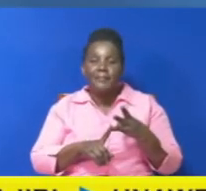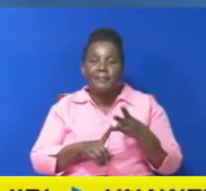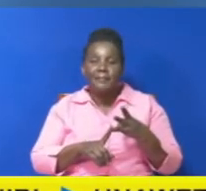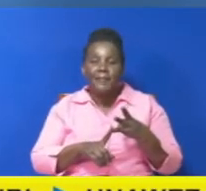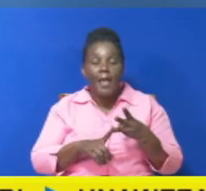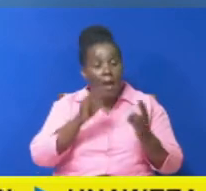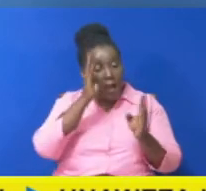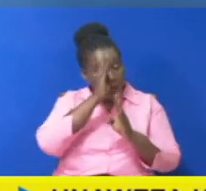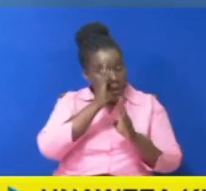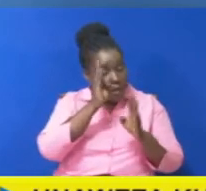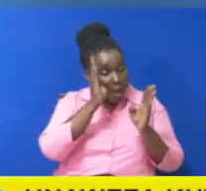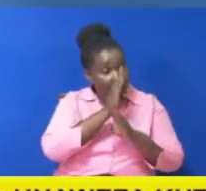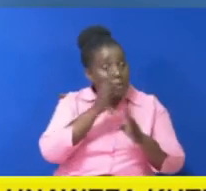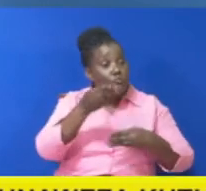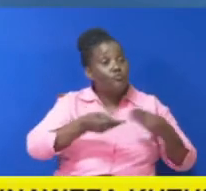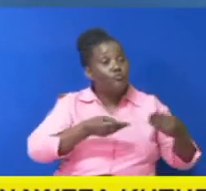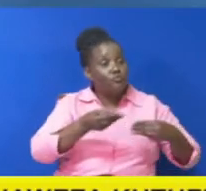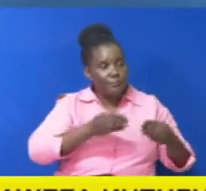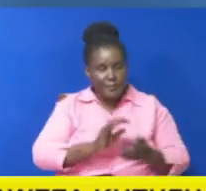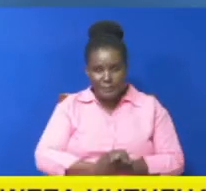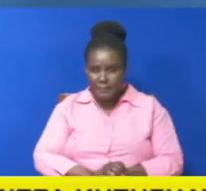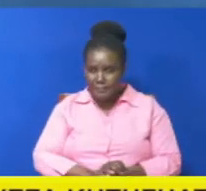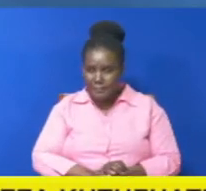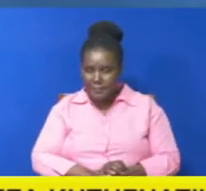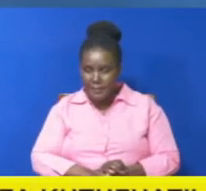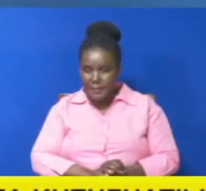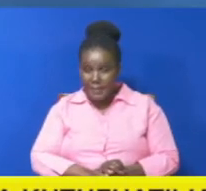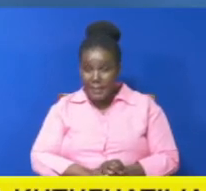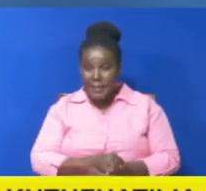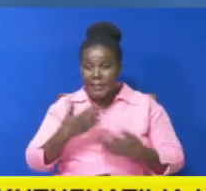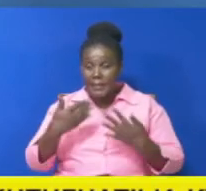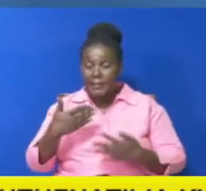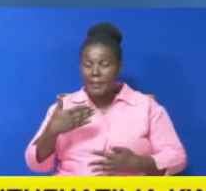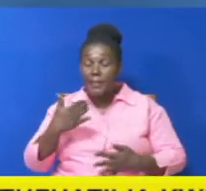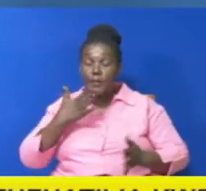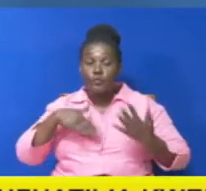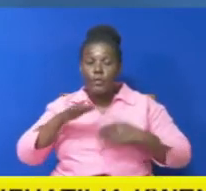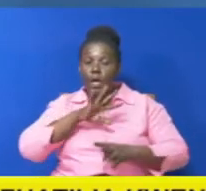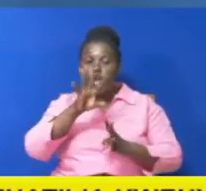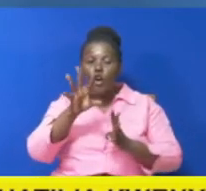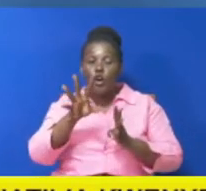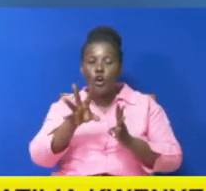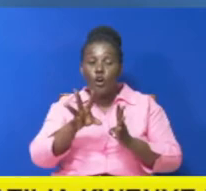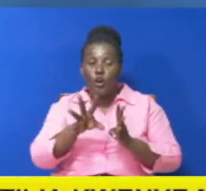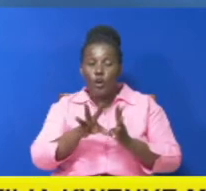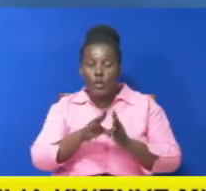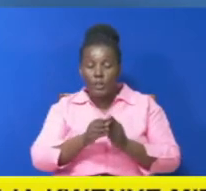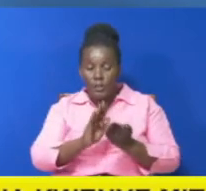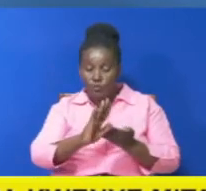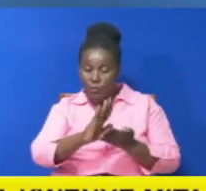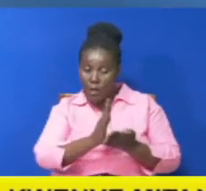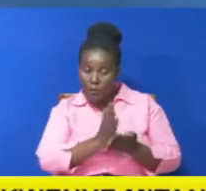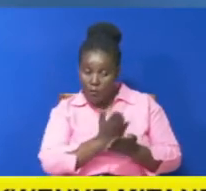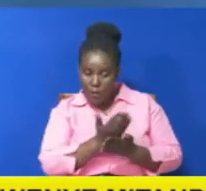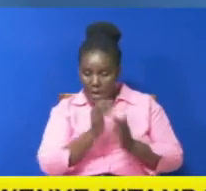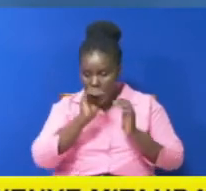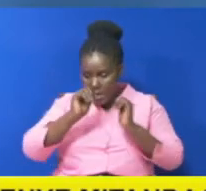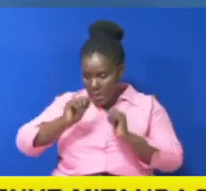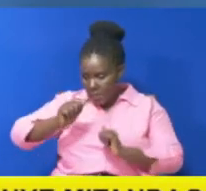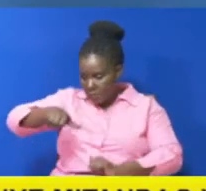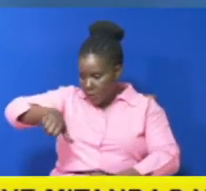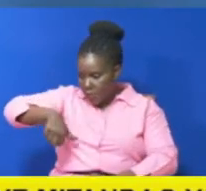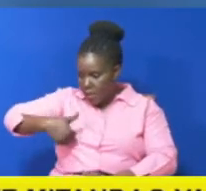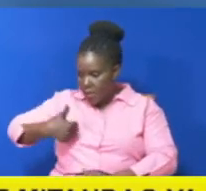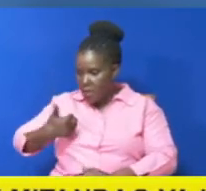nilivyoweza kueleza. Lakini haya yote yasitokee, haya yote yasitokee, tunapaswa sisi kama sisi